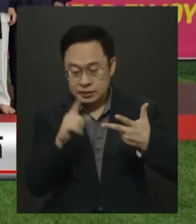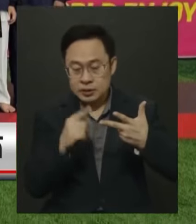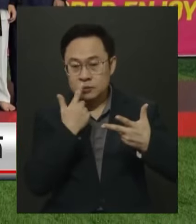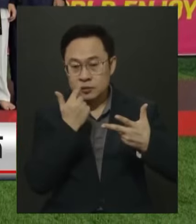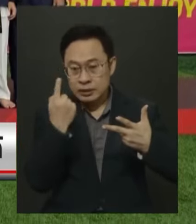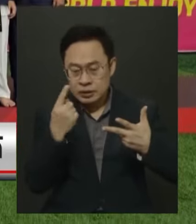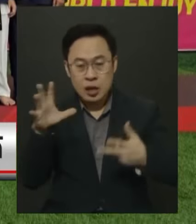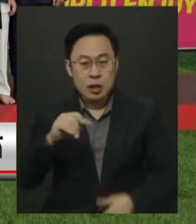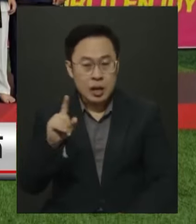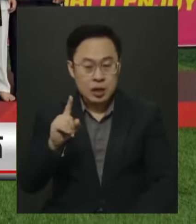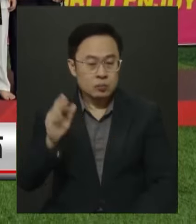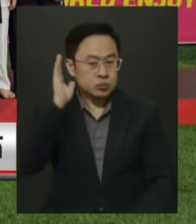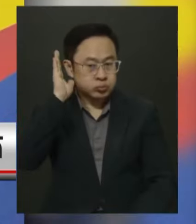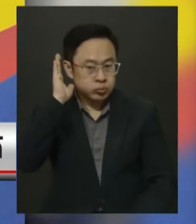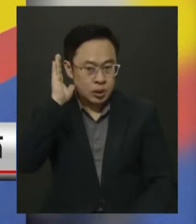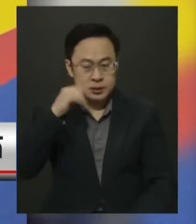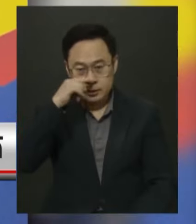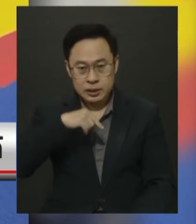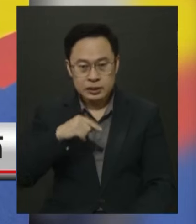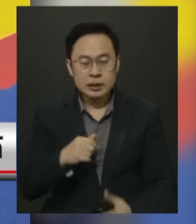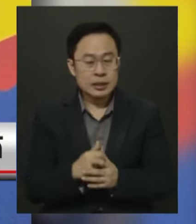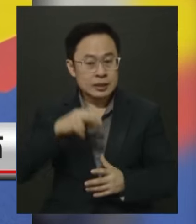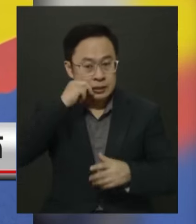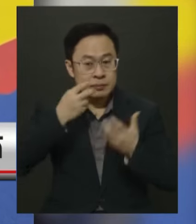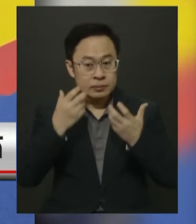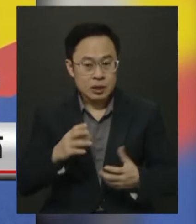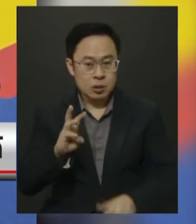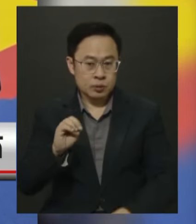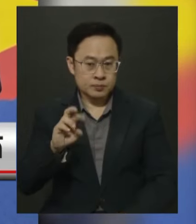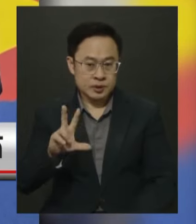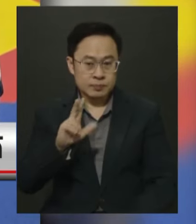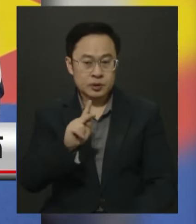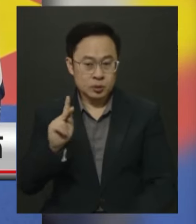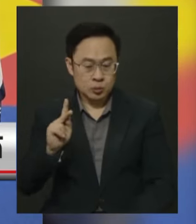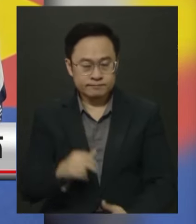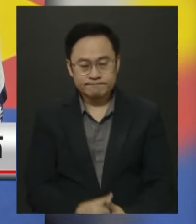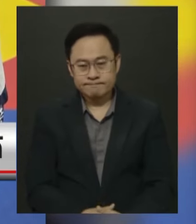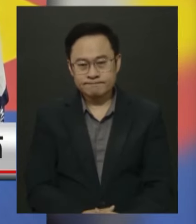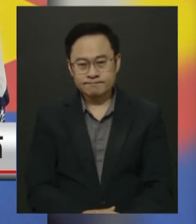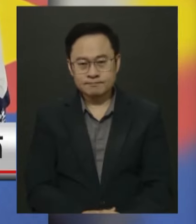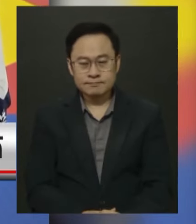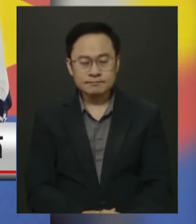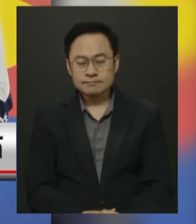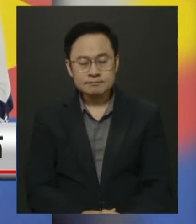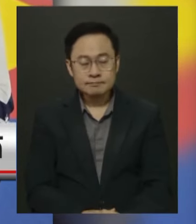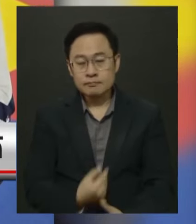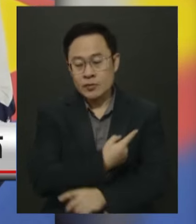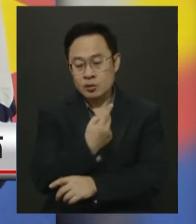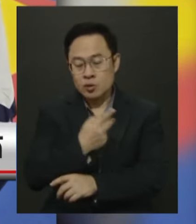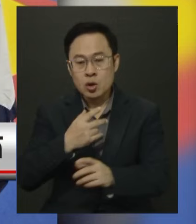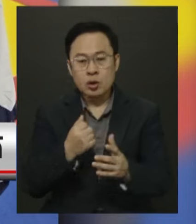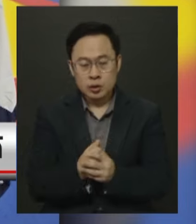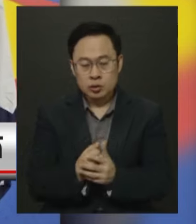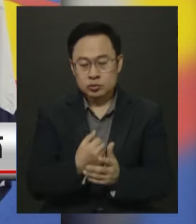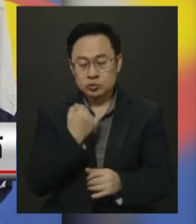จากนายณัฐวัฒน์บุญช้างค่ะรุ่นน้ำหนักไม่เกิน63กิโลกรัมซึ่งหลังจากจบการแข่งขันวันแรก